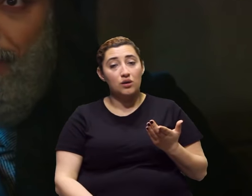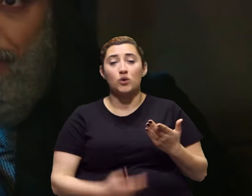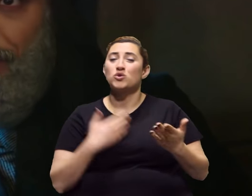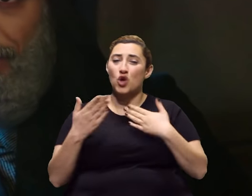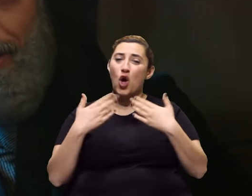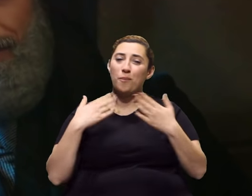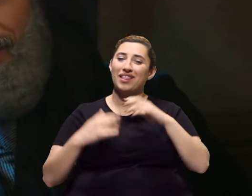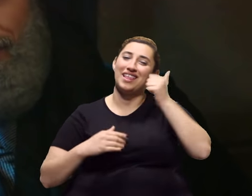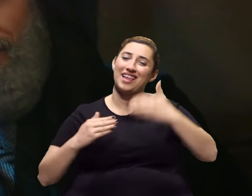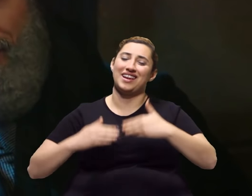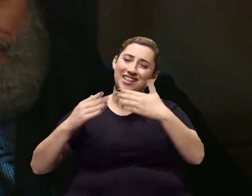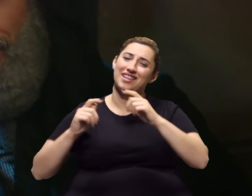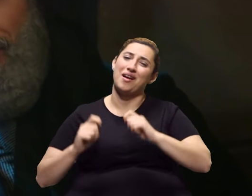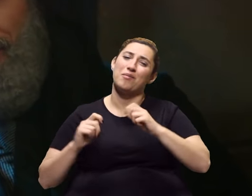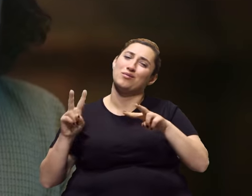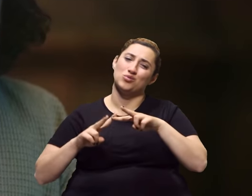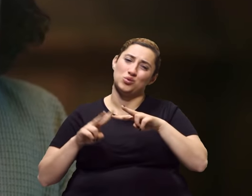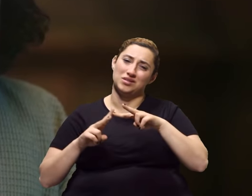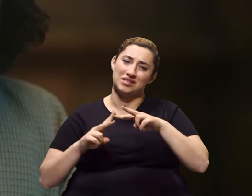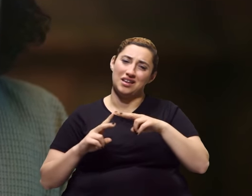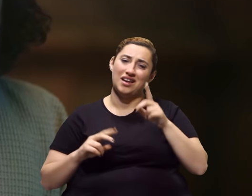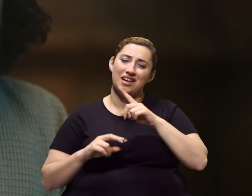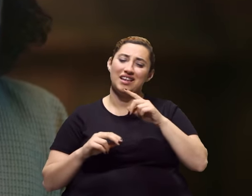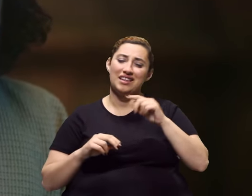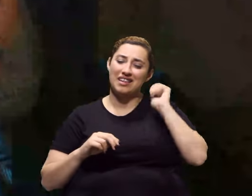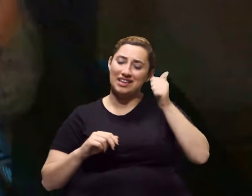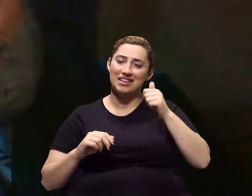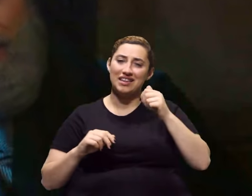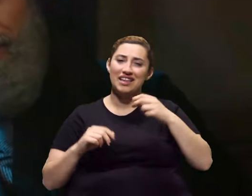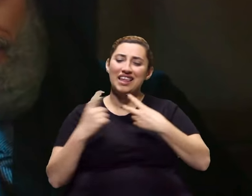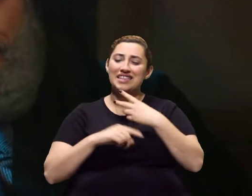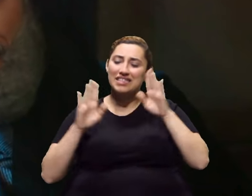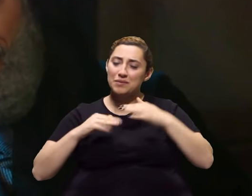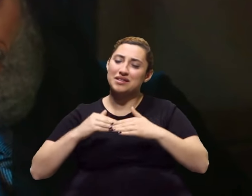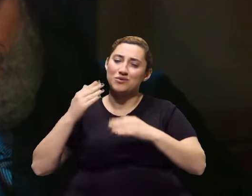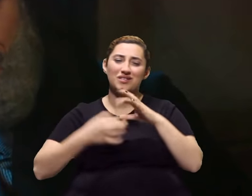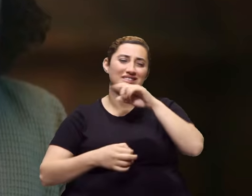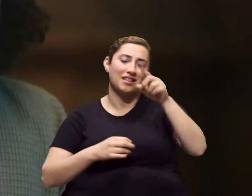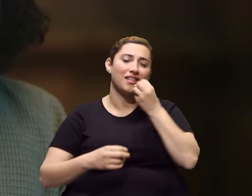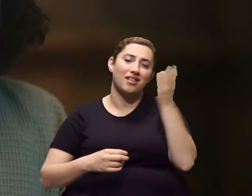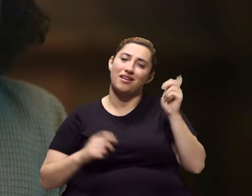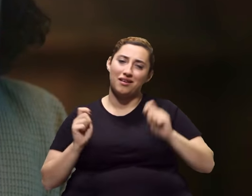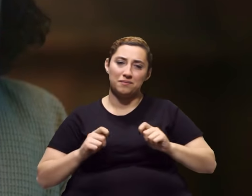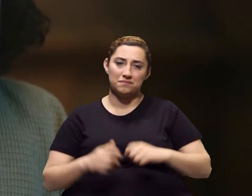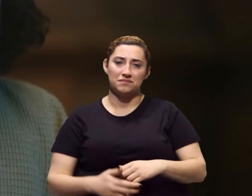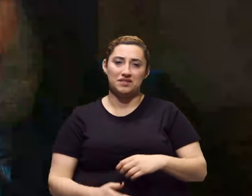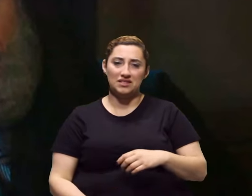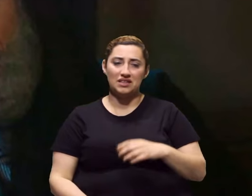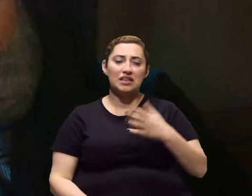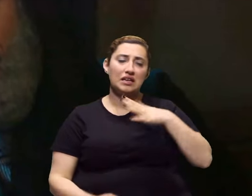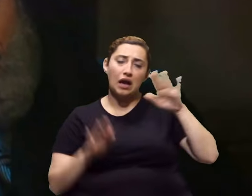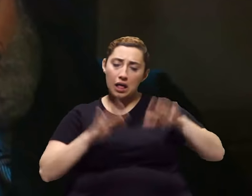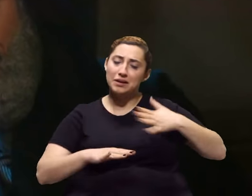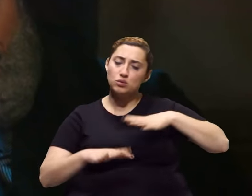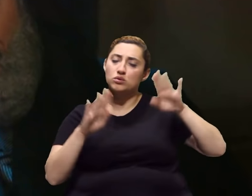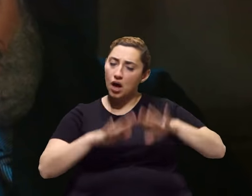Sohbeti yarın ediverelim artık Musa'm. Yatsıdan sonra ihvanı haber ediveresin. Kalan